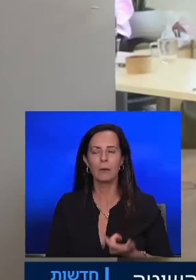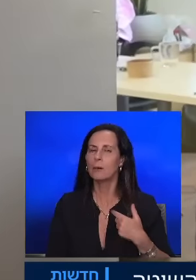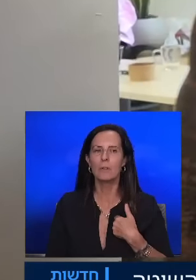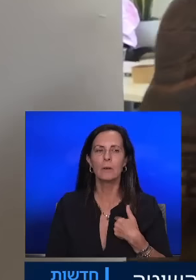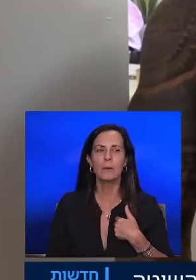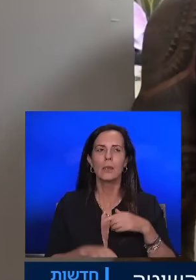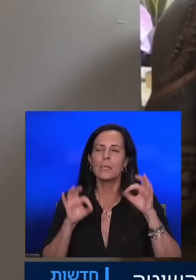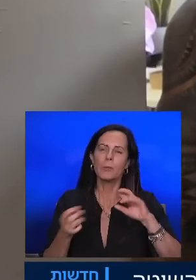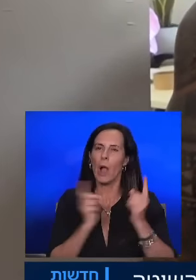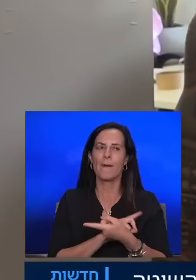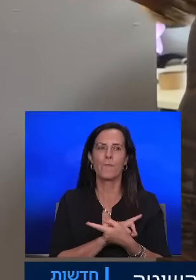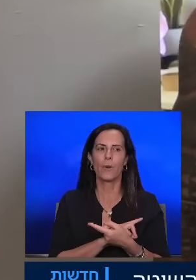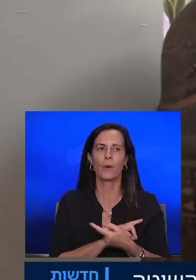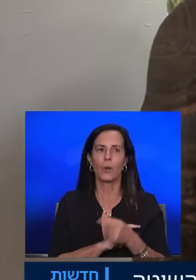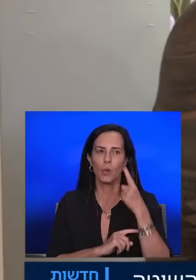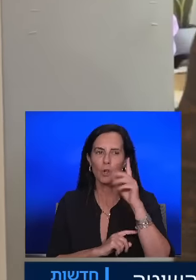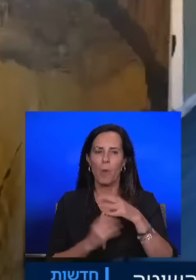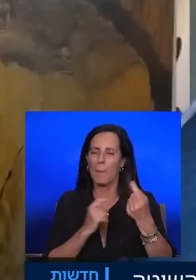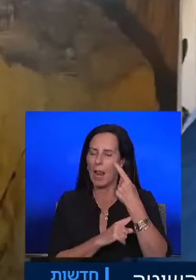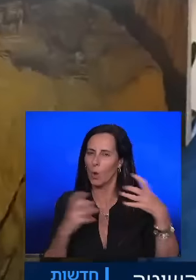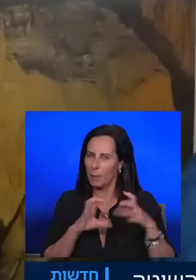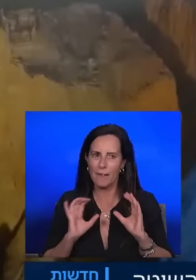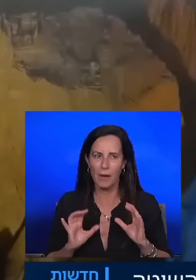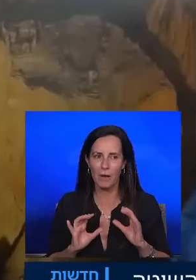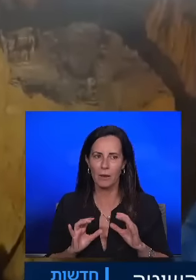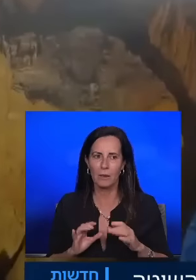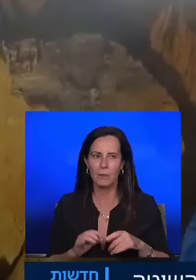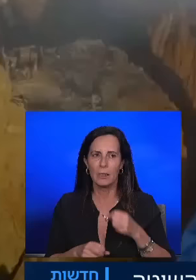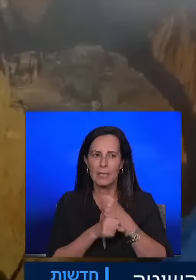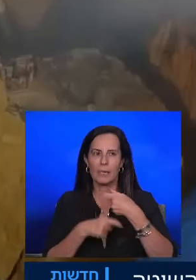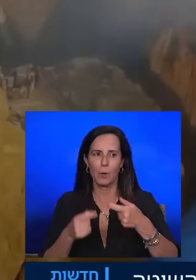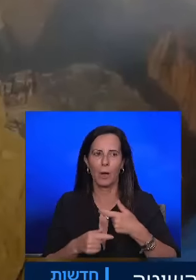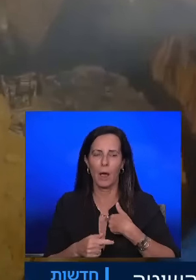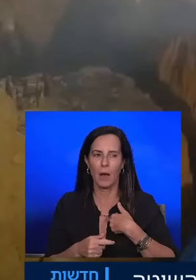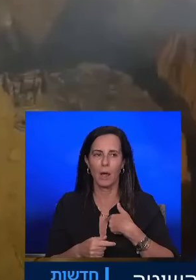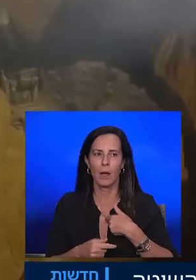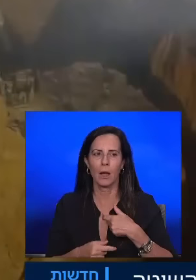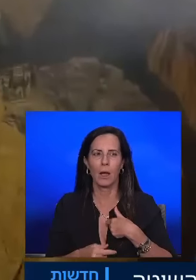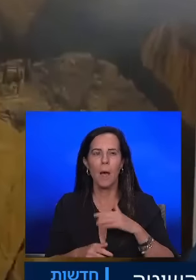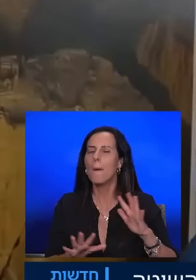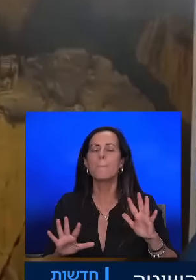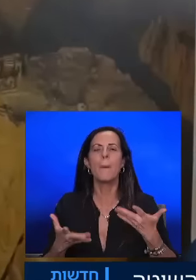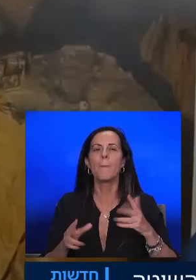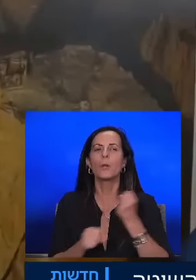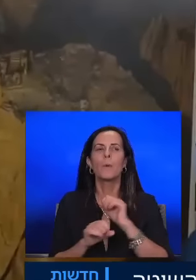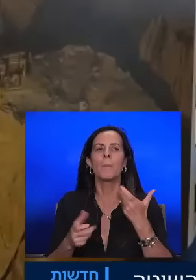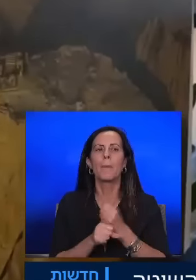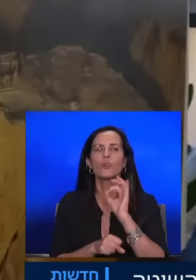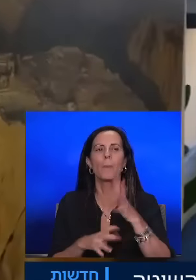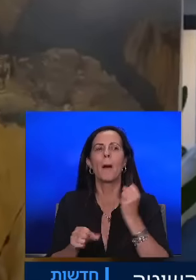לקבל תשובות, באת יש פה ים של לקוחות בחברה. בבקשה. חוד פה גם בחברה. אני לקוח פה מדי שם. מה הפעילות שלכם? מישל, מה הפעילות שלכם? ממה הכנסתם